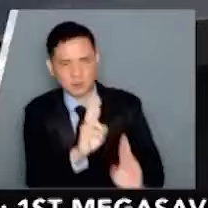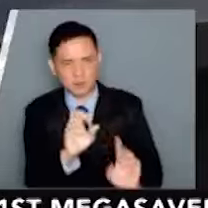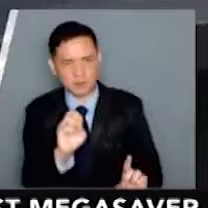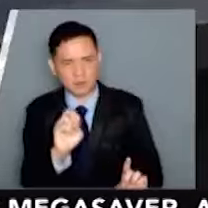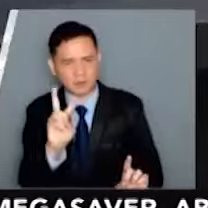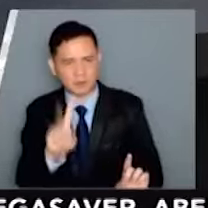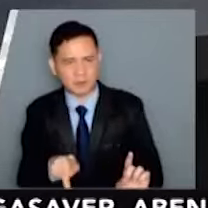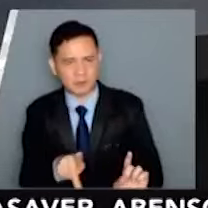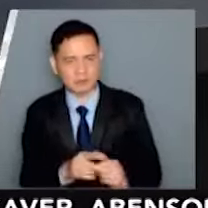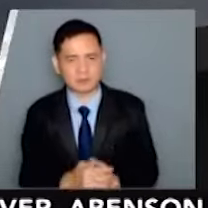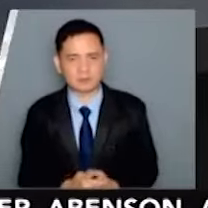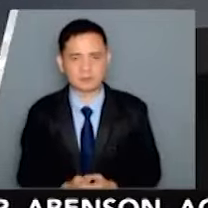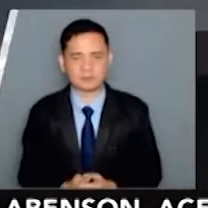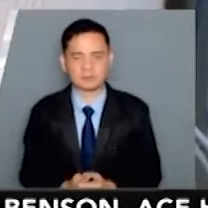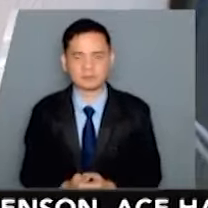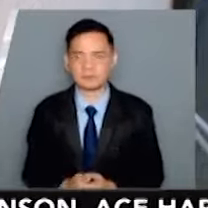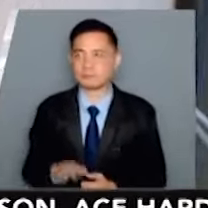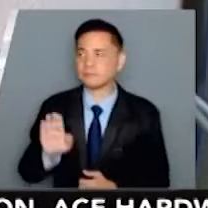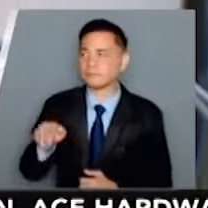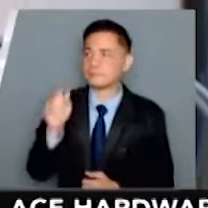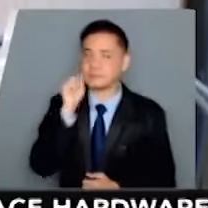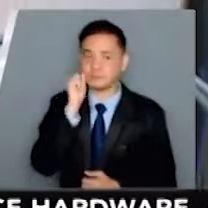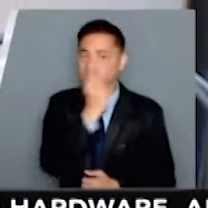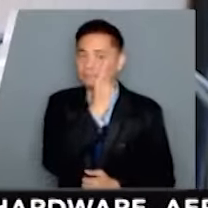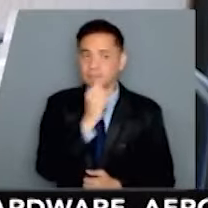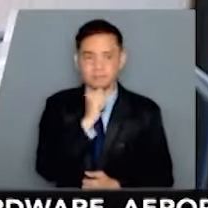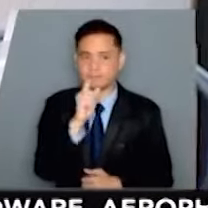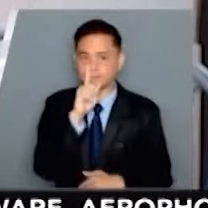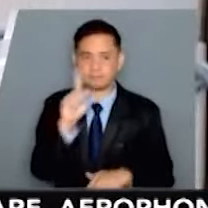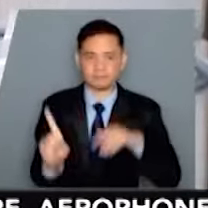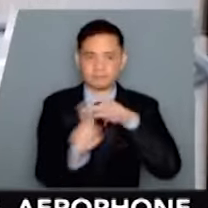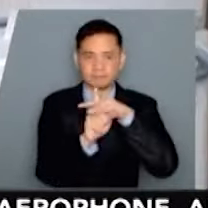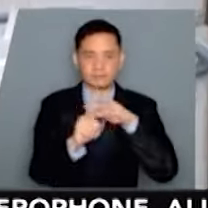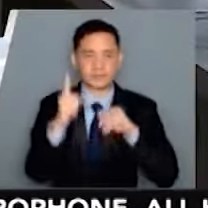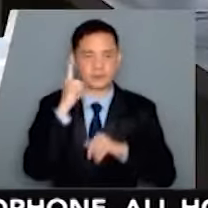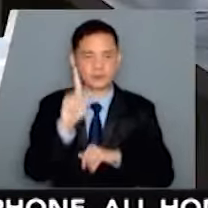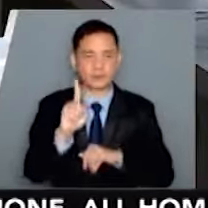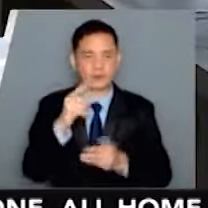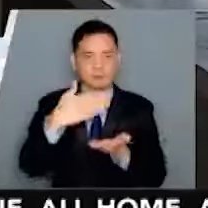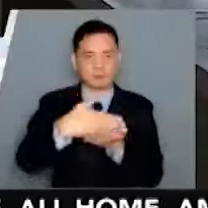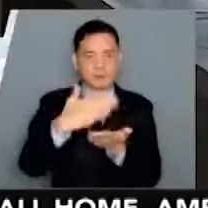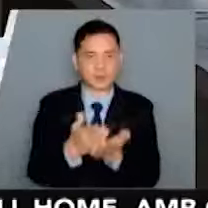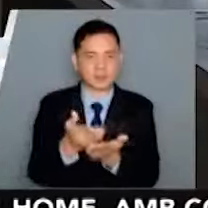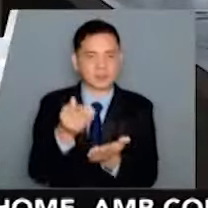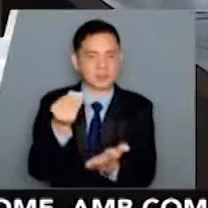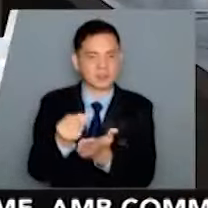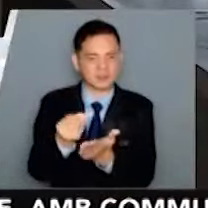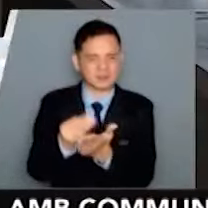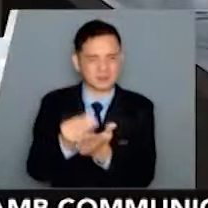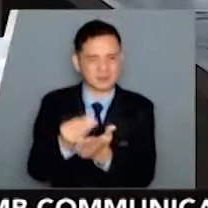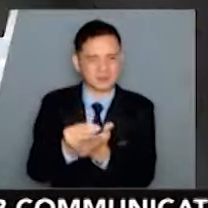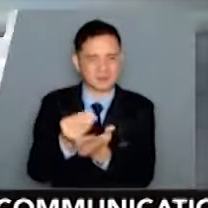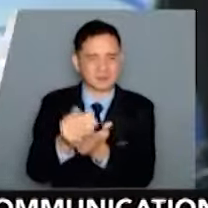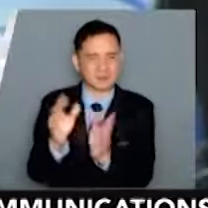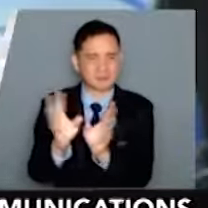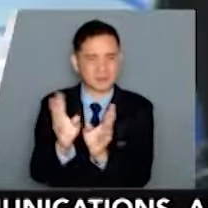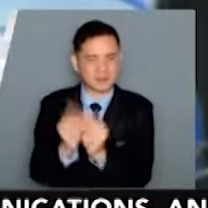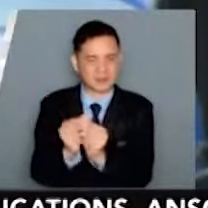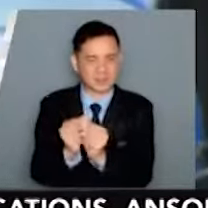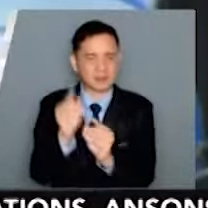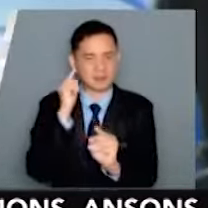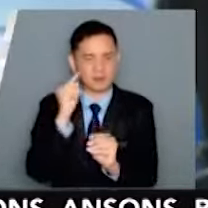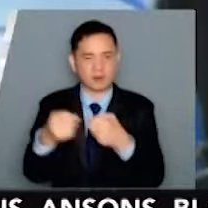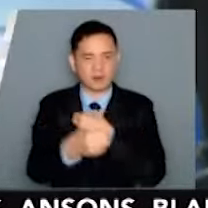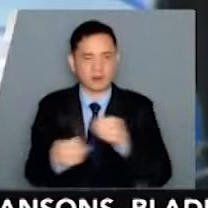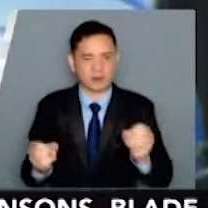si Vice President Sara Duterte sa pagpapatuloy ng deliberasyon ng Kamara sa budget ng Office of the Vice President. Pero gaya